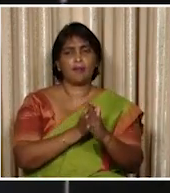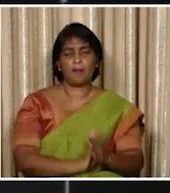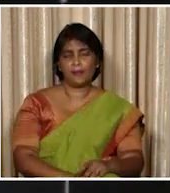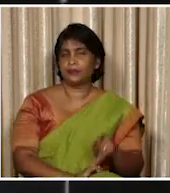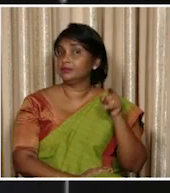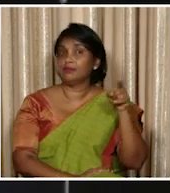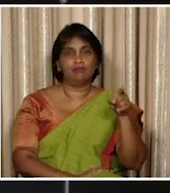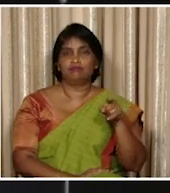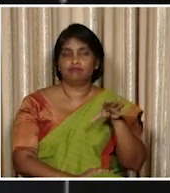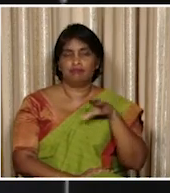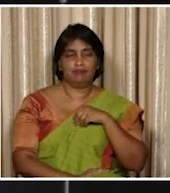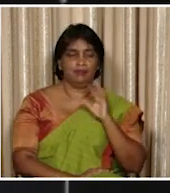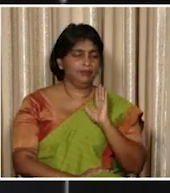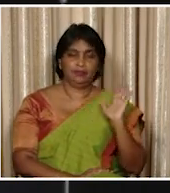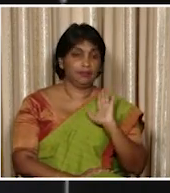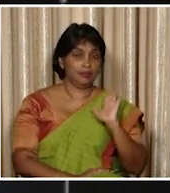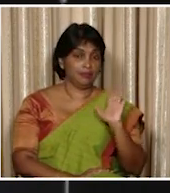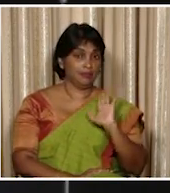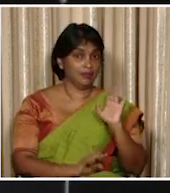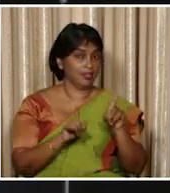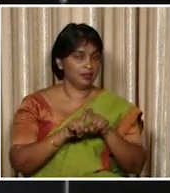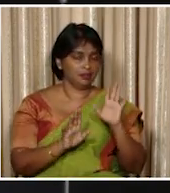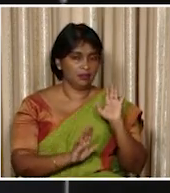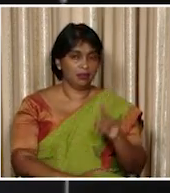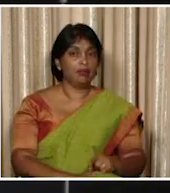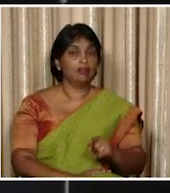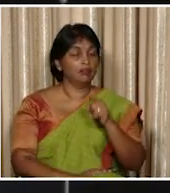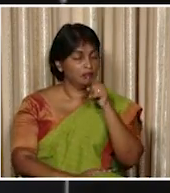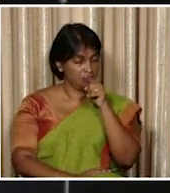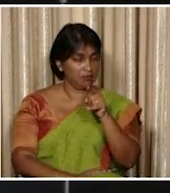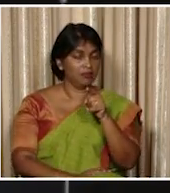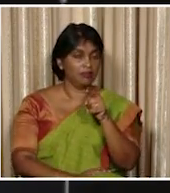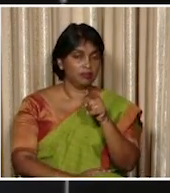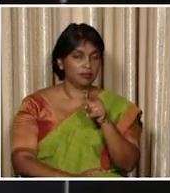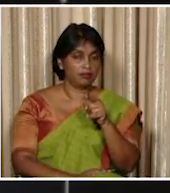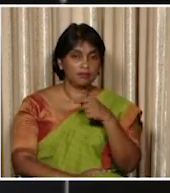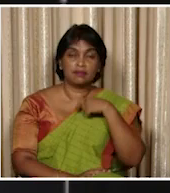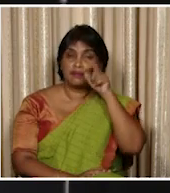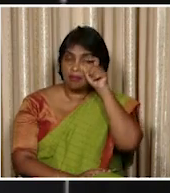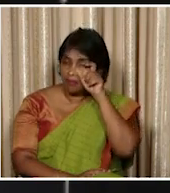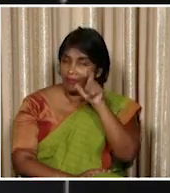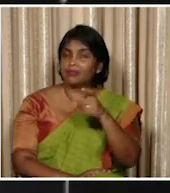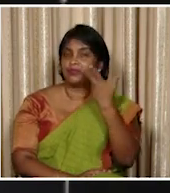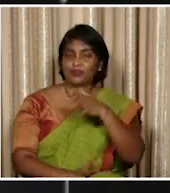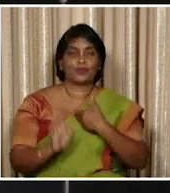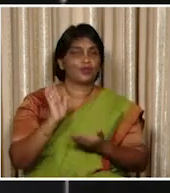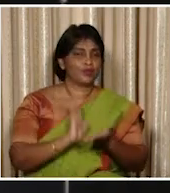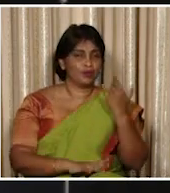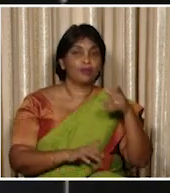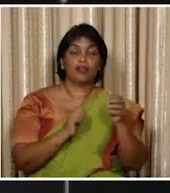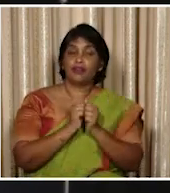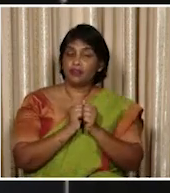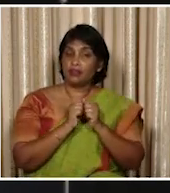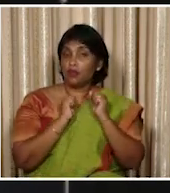නමුත් ඒක එතම් පිළිගන්නේ නැහැ. නැ නැ එහෙම නෙවෙයි, ඔබතුමා මං දැකබලා යන්න ඕනේ, ඒ විතරක් නෙවෙයි මේ